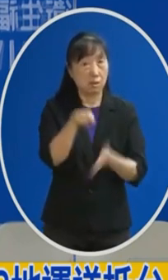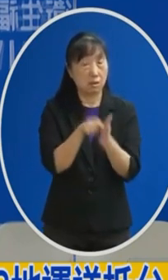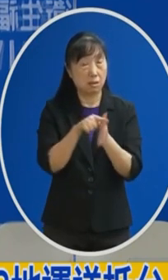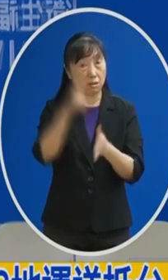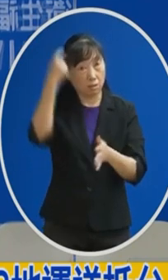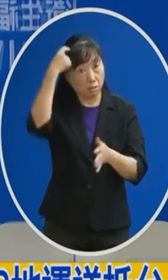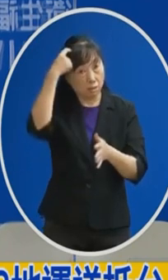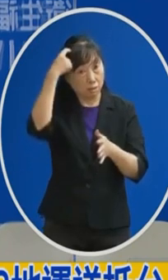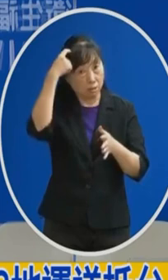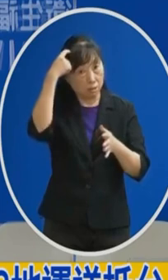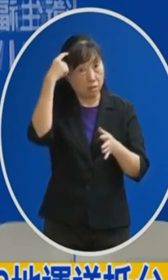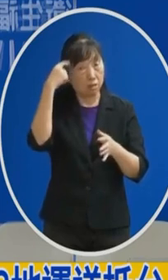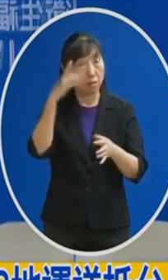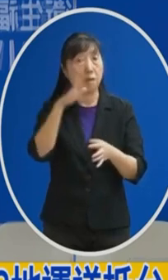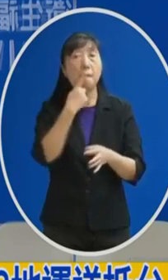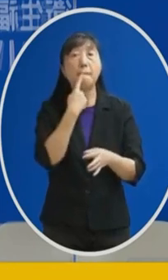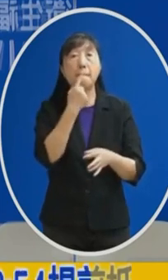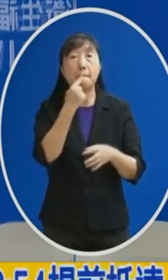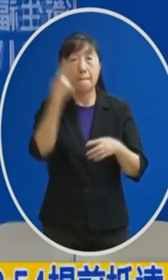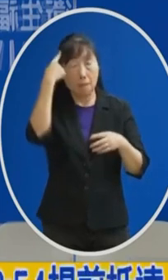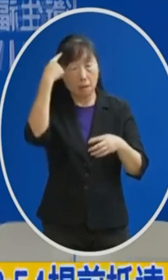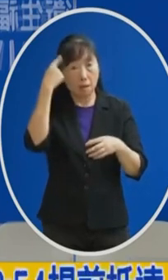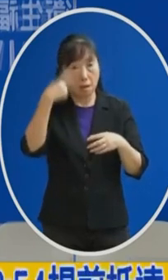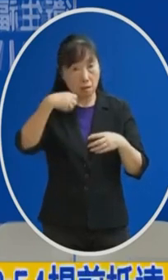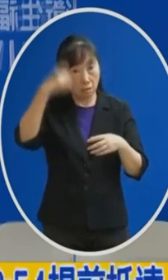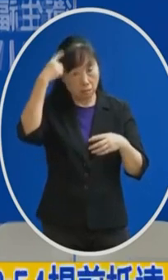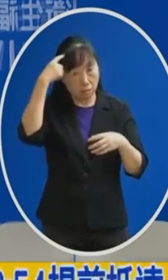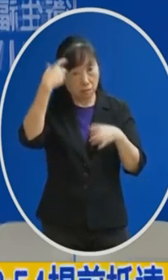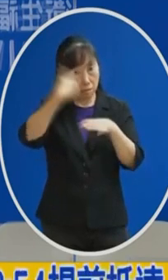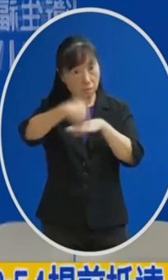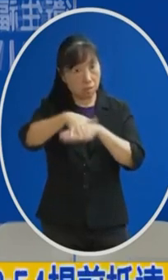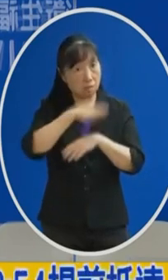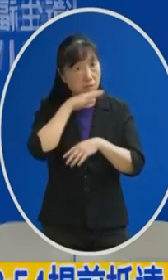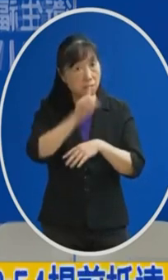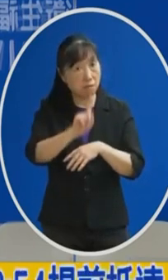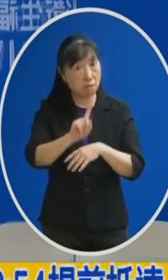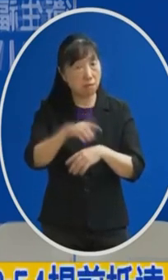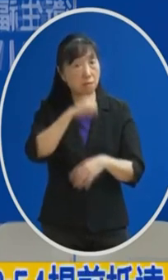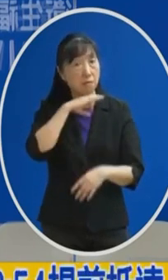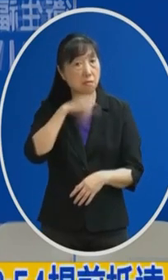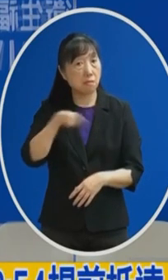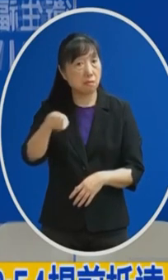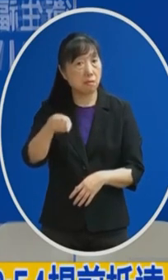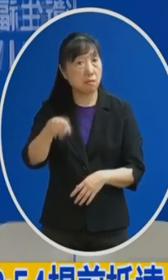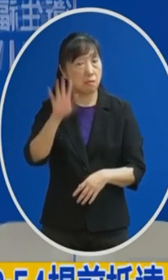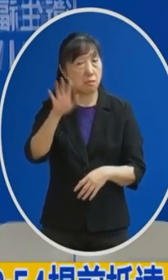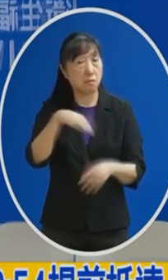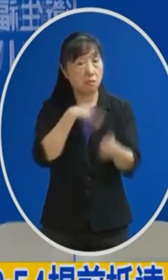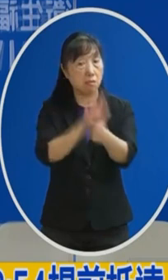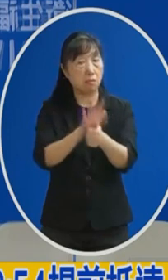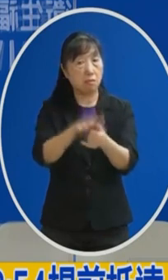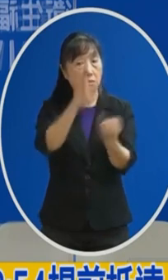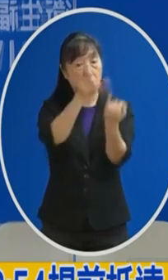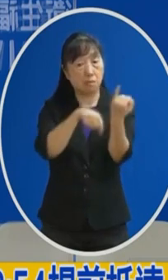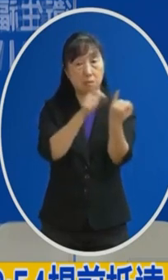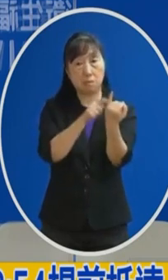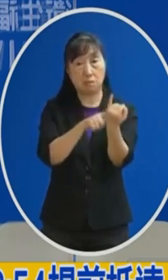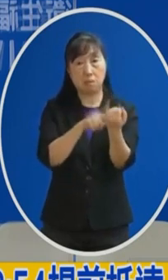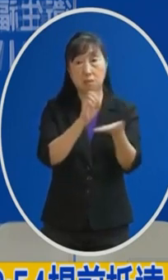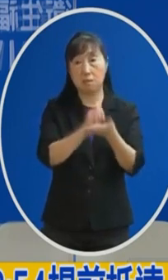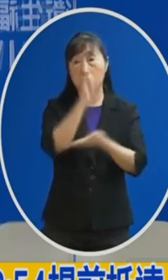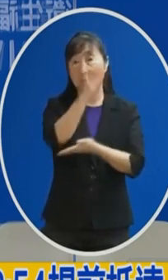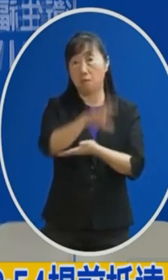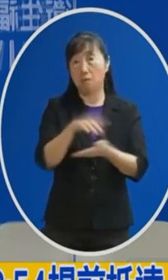形。那这个案子据屏东县卫生局说已经有协助这个案来进行不良通报的反应